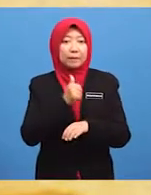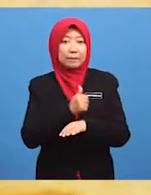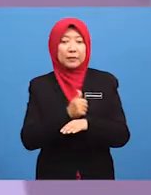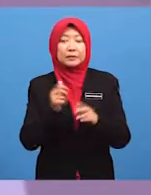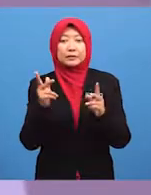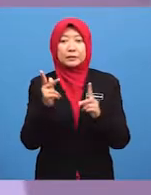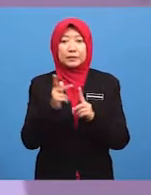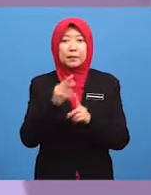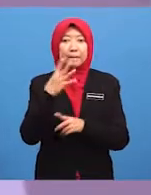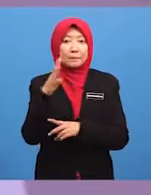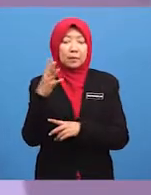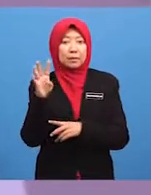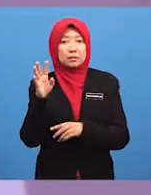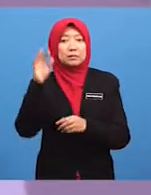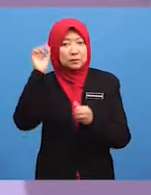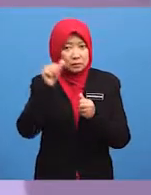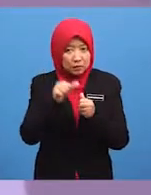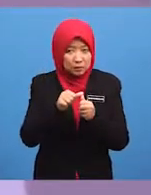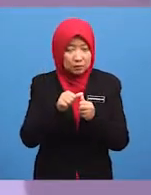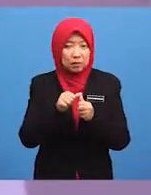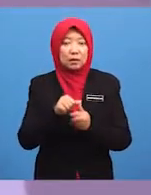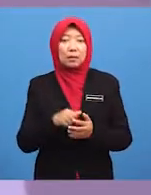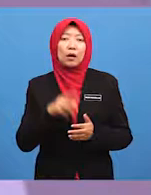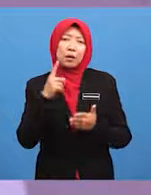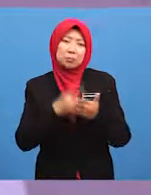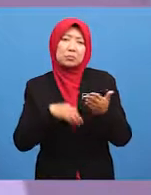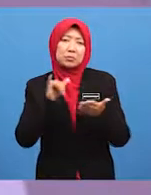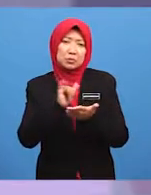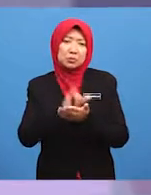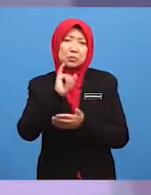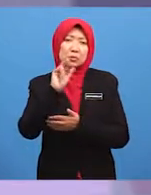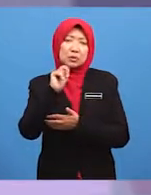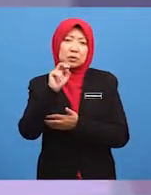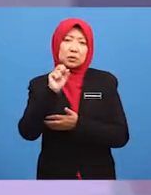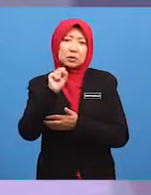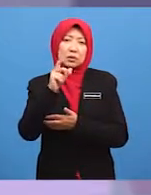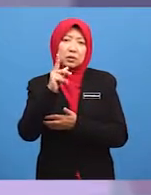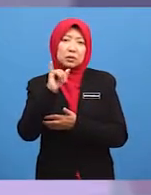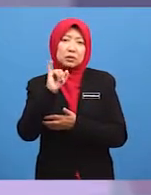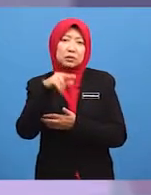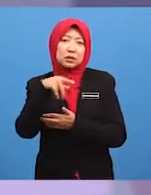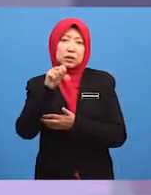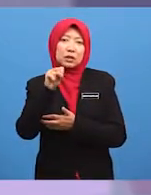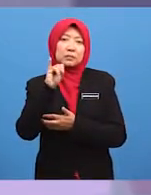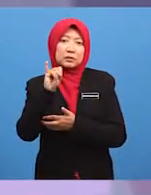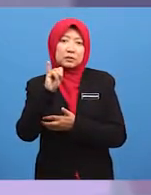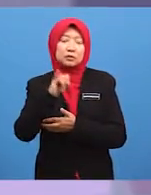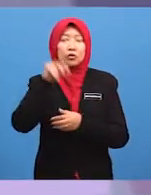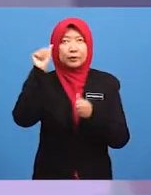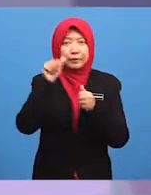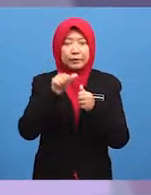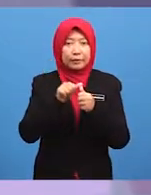ke-14. Masihkah murid-murid ingat lagi apakah itu inskripsi? Jika murid-murid imbas kembali bab